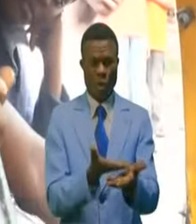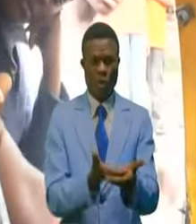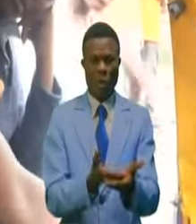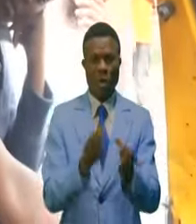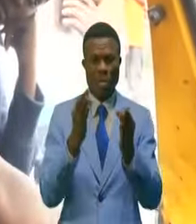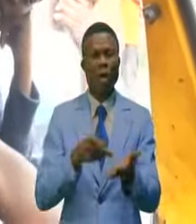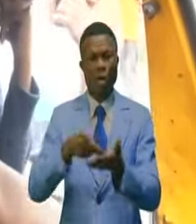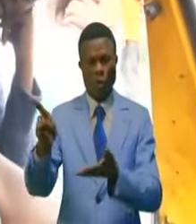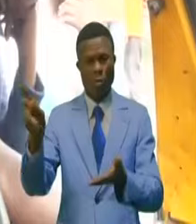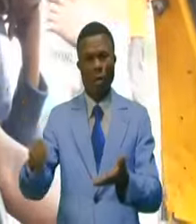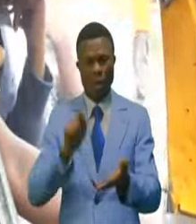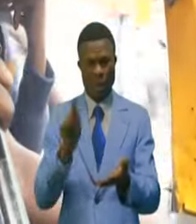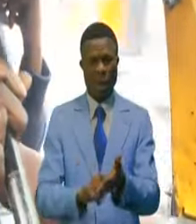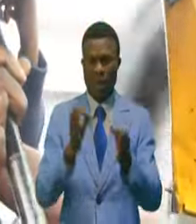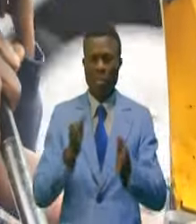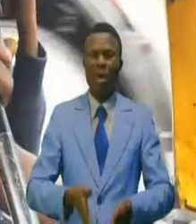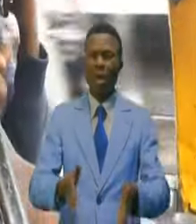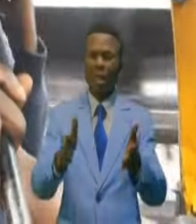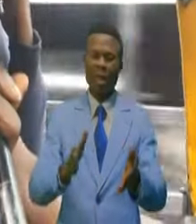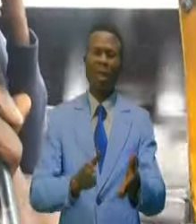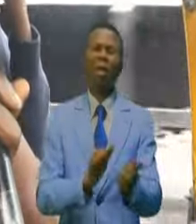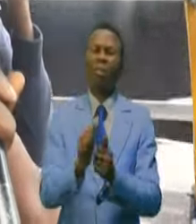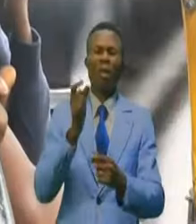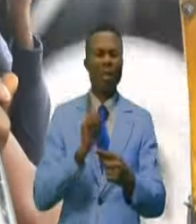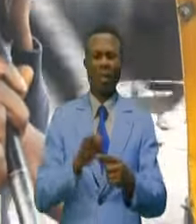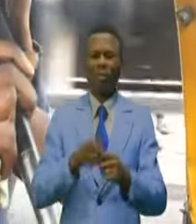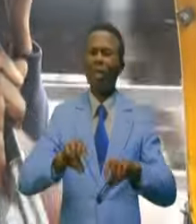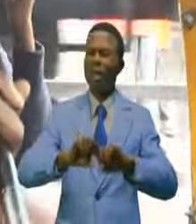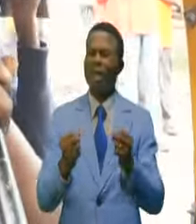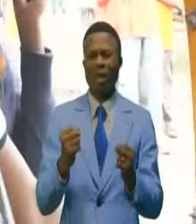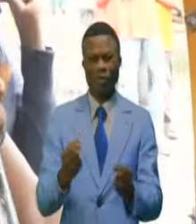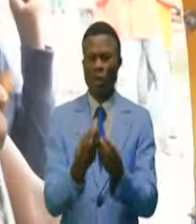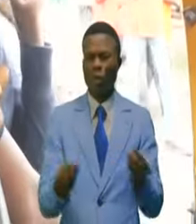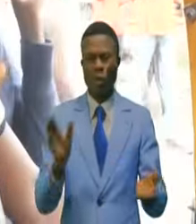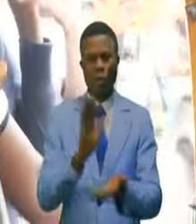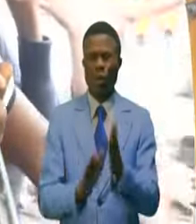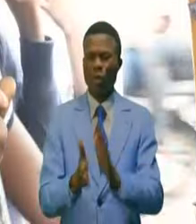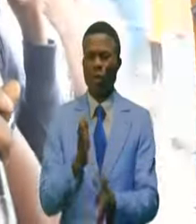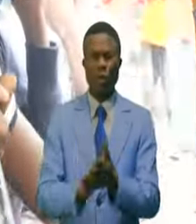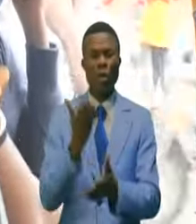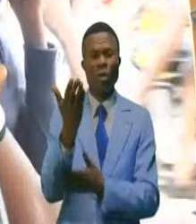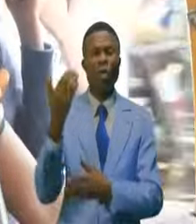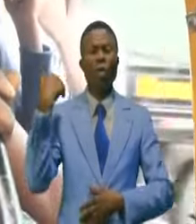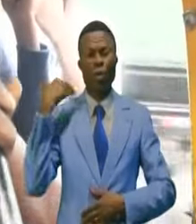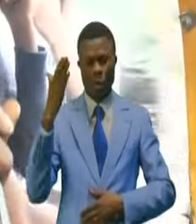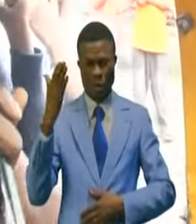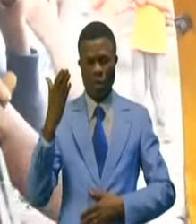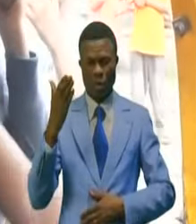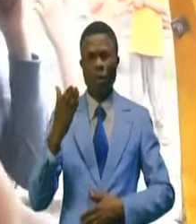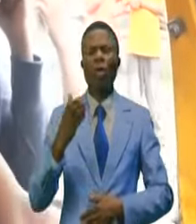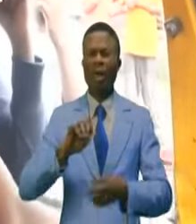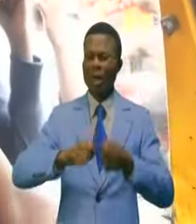Nous payons les taxes, mais la route est dans un état pitoyable. Nous demandons à l'État d'assainir